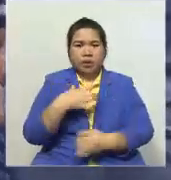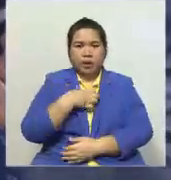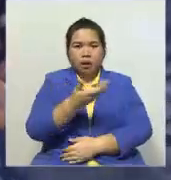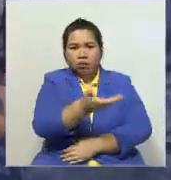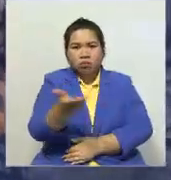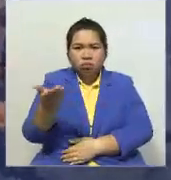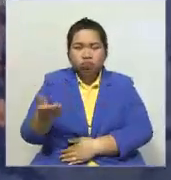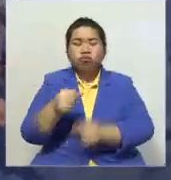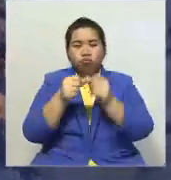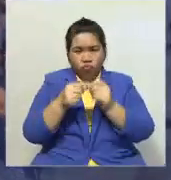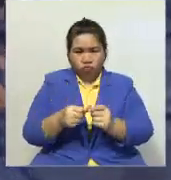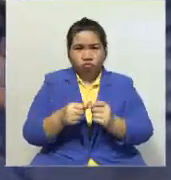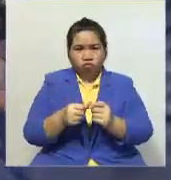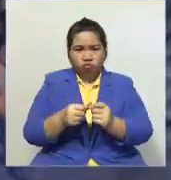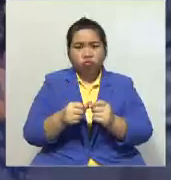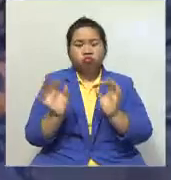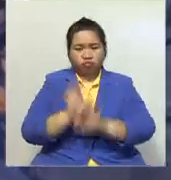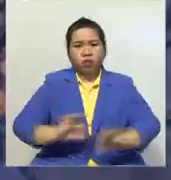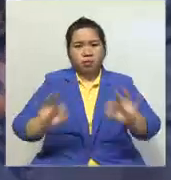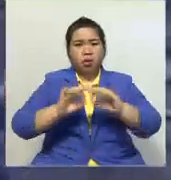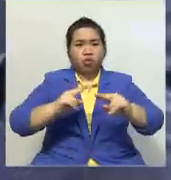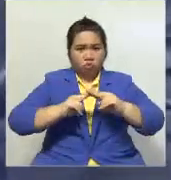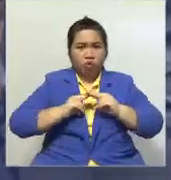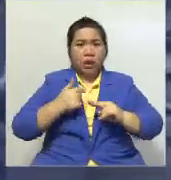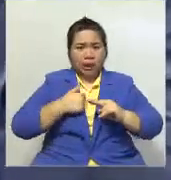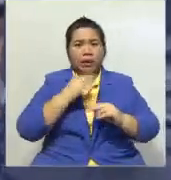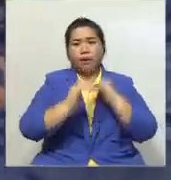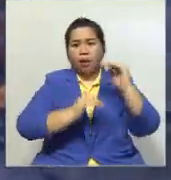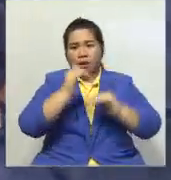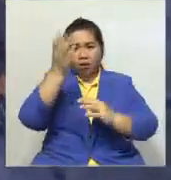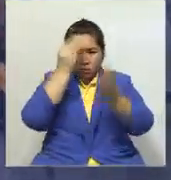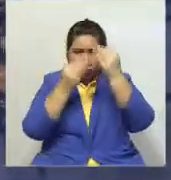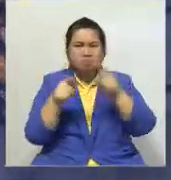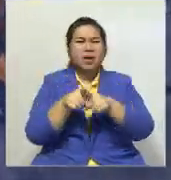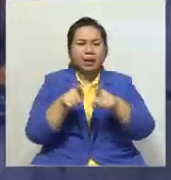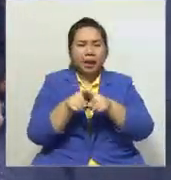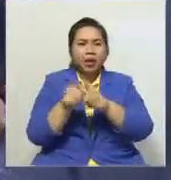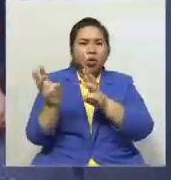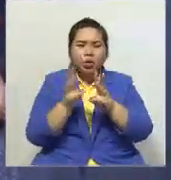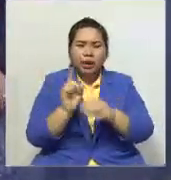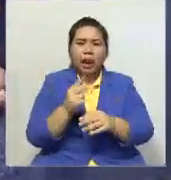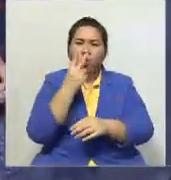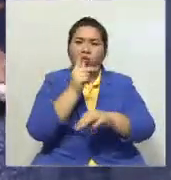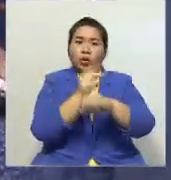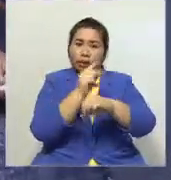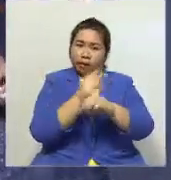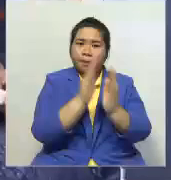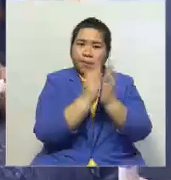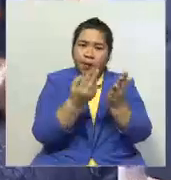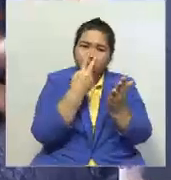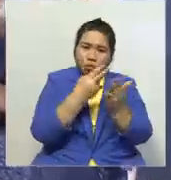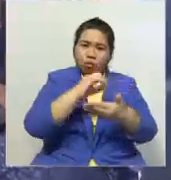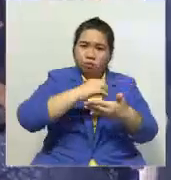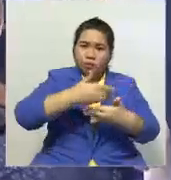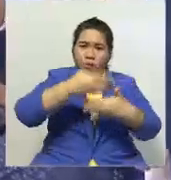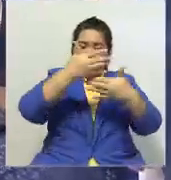คนที่อยู่ในที่นี้ค่ะให้มีการพัฒนาตัวเองหาความรู้ไม่ว่าจะเป็นช่องทางผ่านโซเชียลมีเดียหรือว่าการพัฒนาองค์